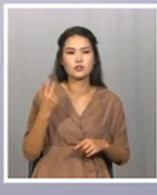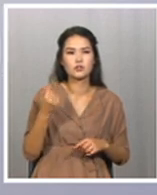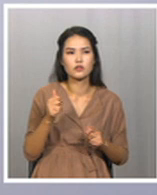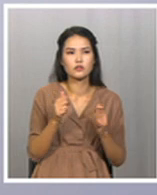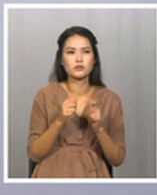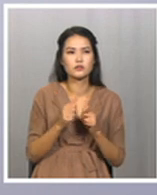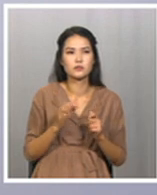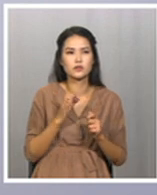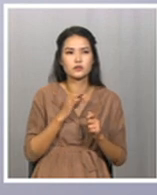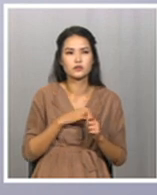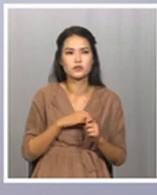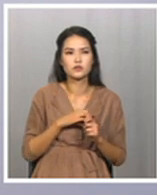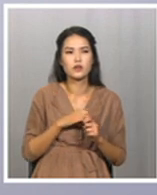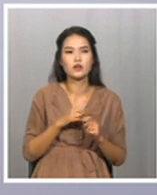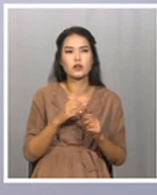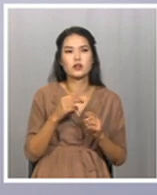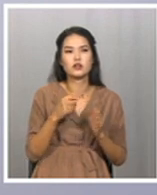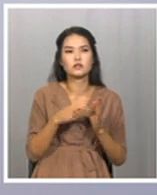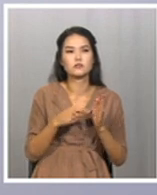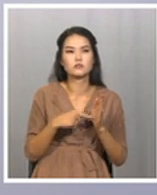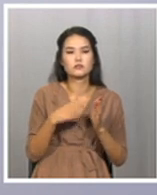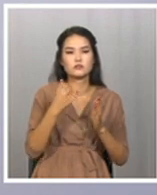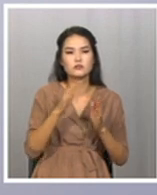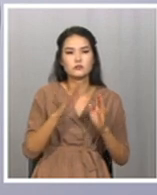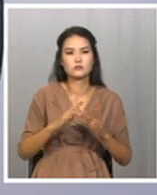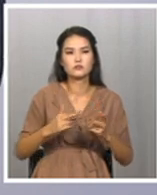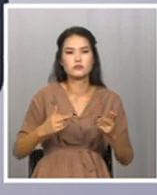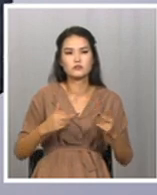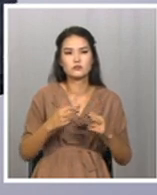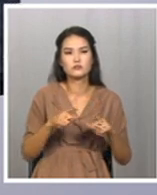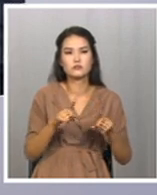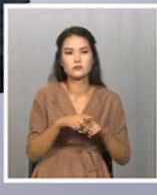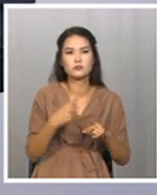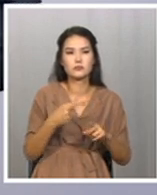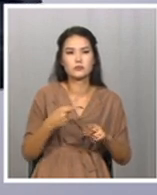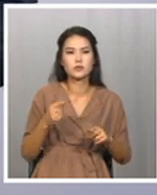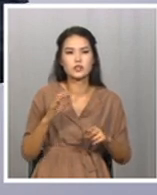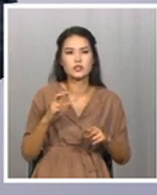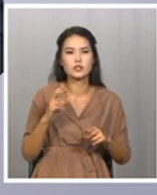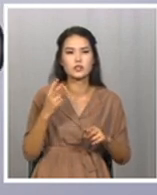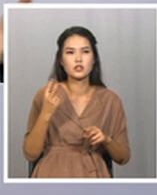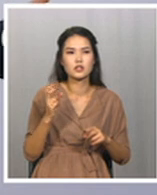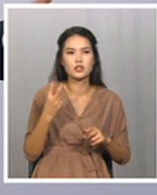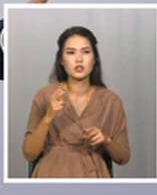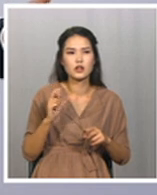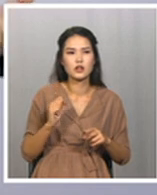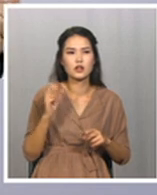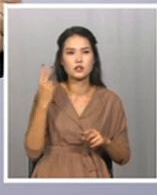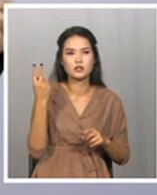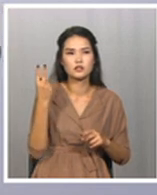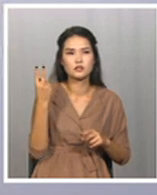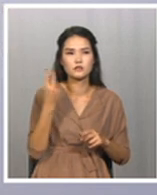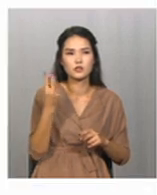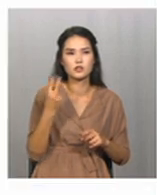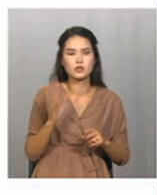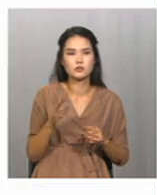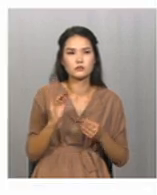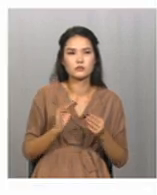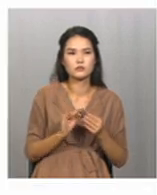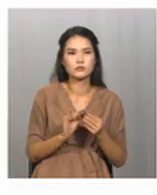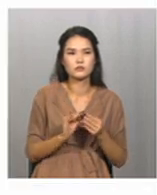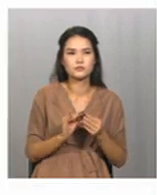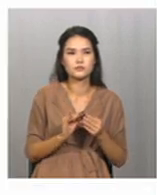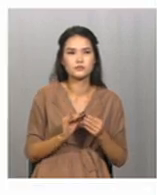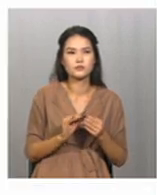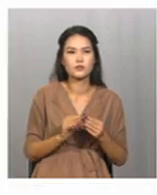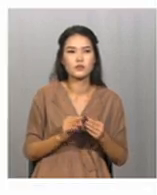болады. Бөлшектің алымындағы косинус квадрат x-тің орнына 1 азайту синус квадрат x-ті жазайық. Ары қарай, 1-ді